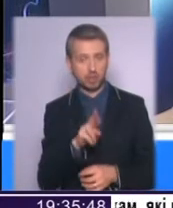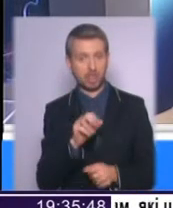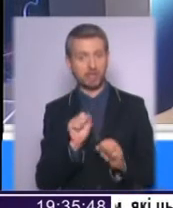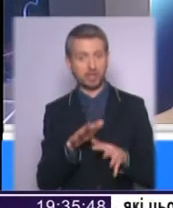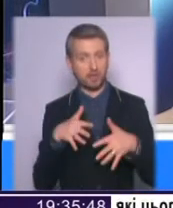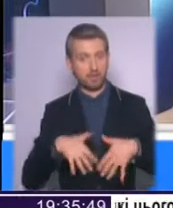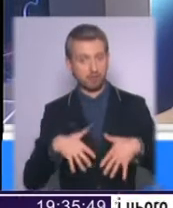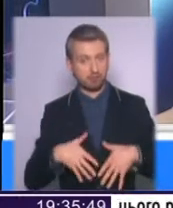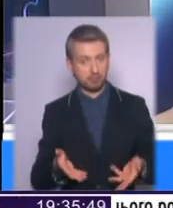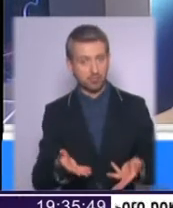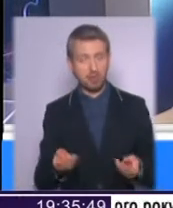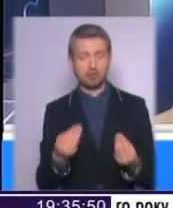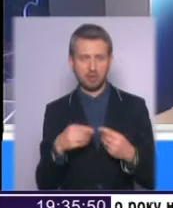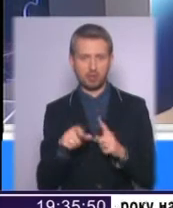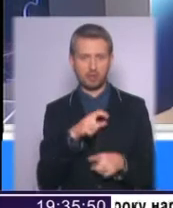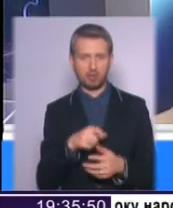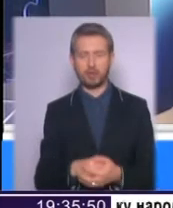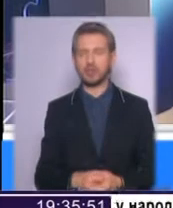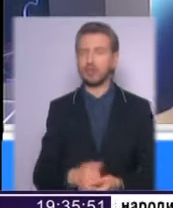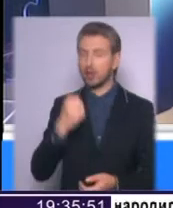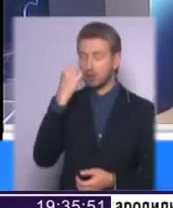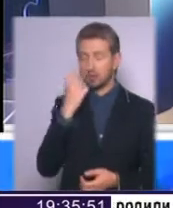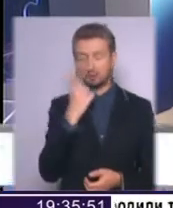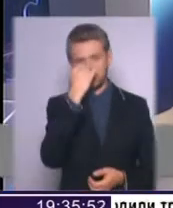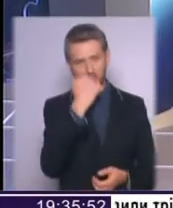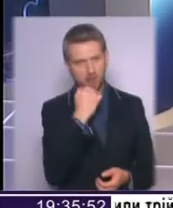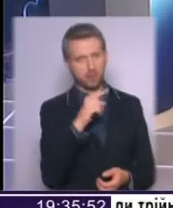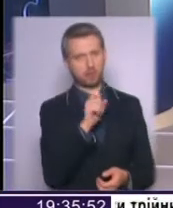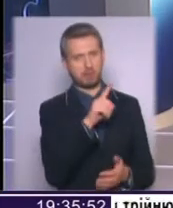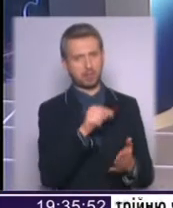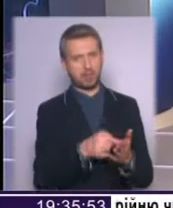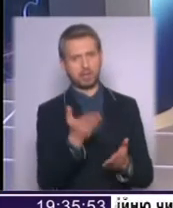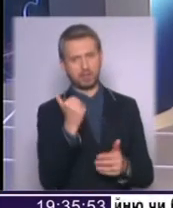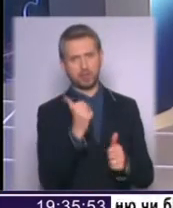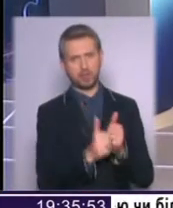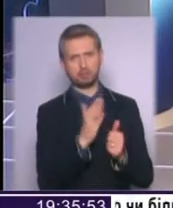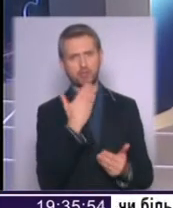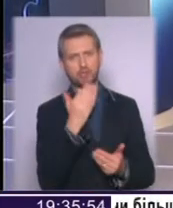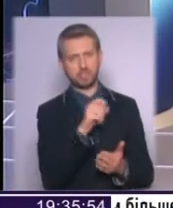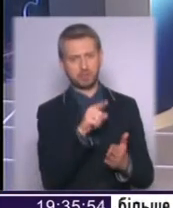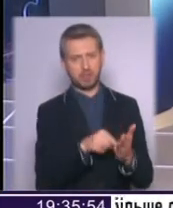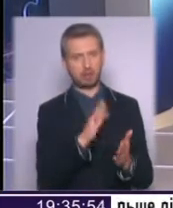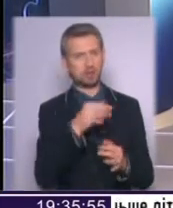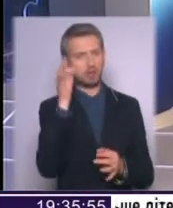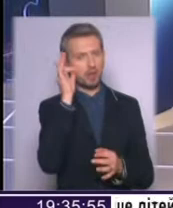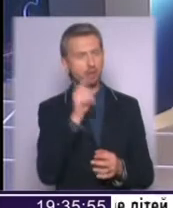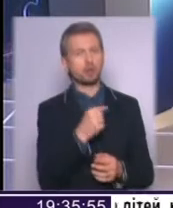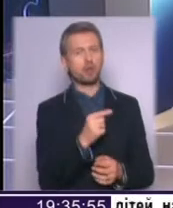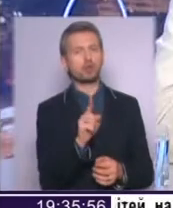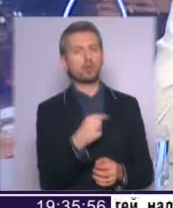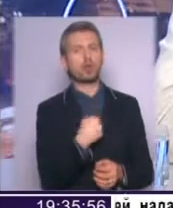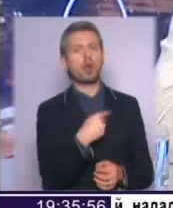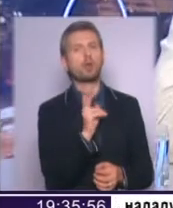Крим? Дайте, будь ласка, відповідь. Ну, дякую за питання, добродій. Давайте, кожен буде задавати питання і буде згадувати, що я когось ще не